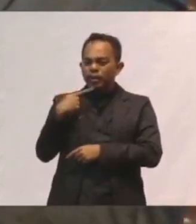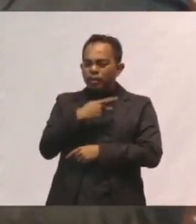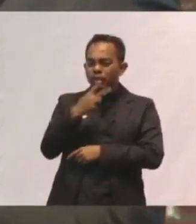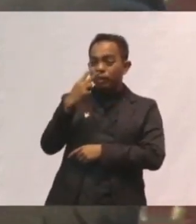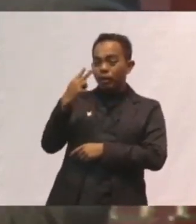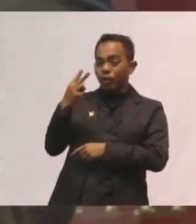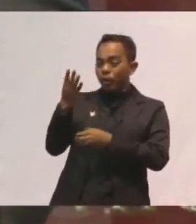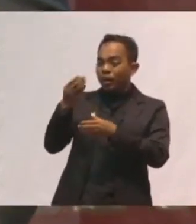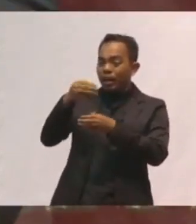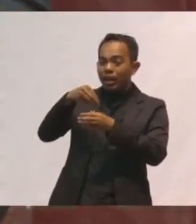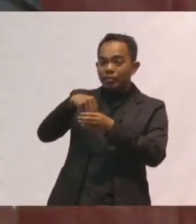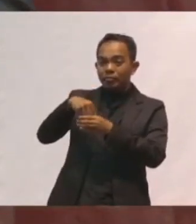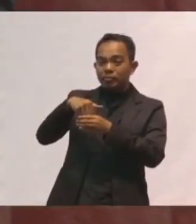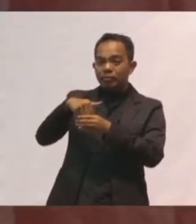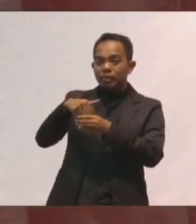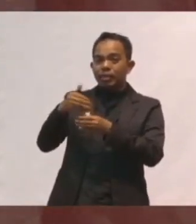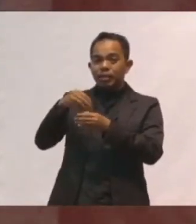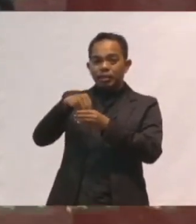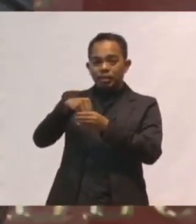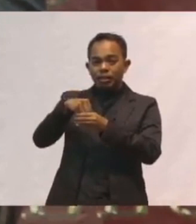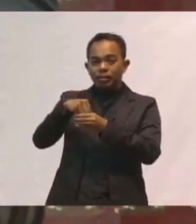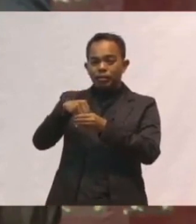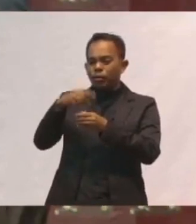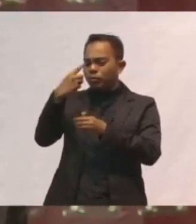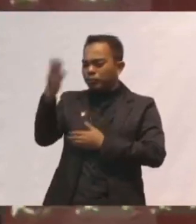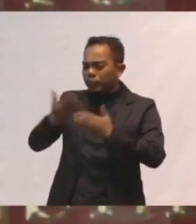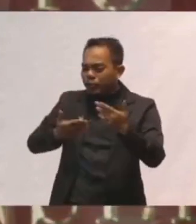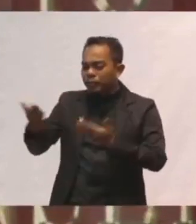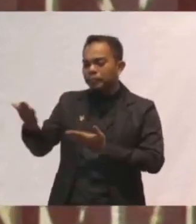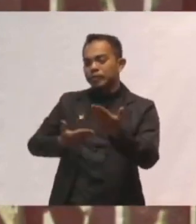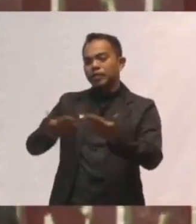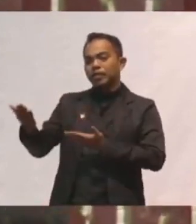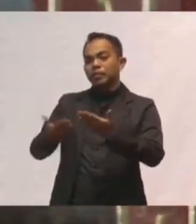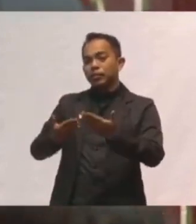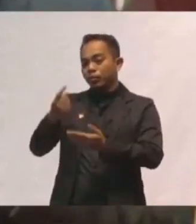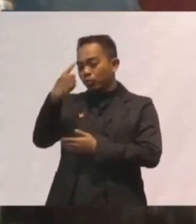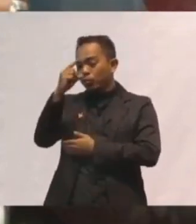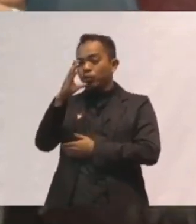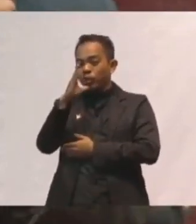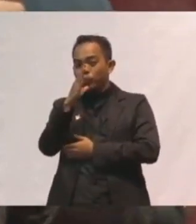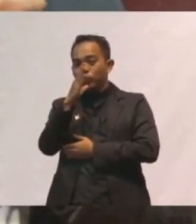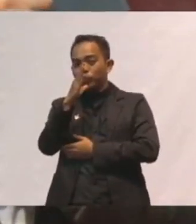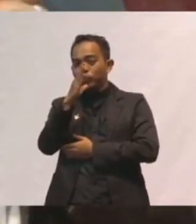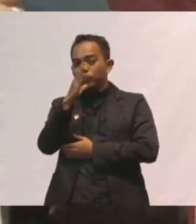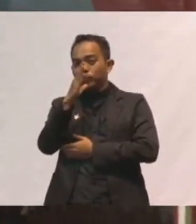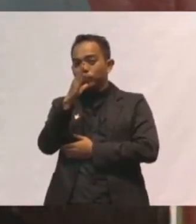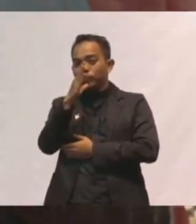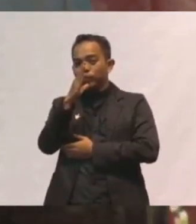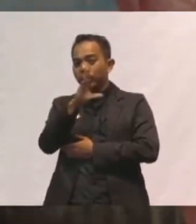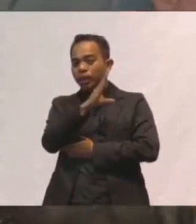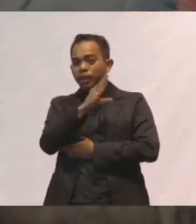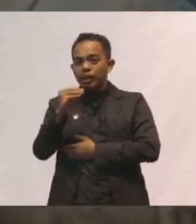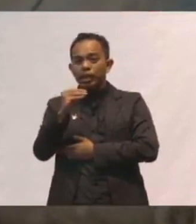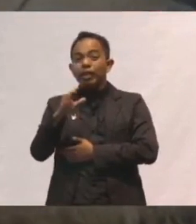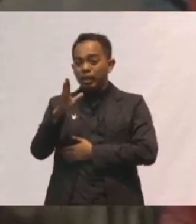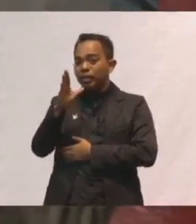dalam membakti ataupun berkhidmat kepada ibu dan ayah kita